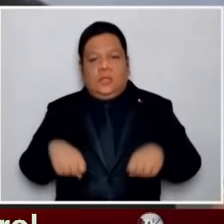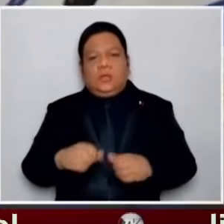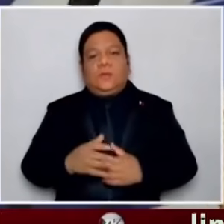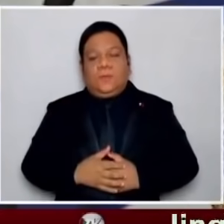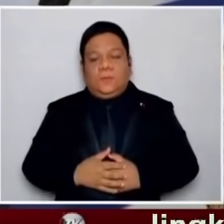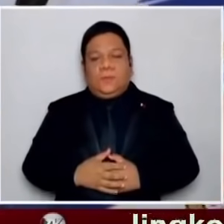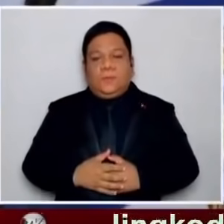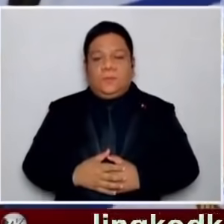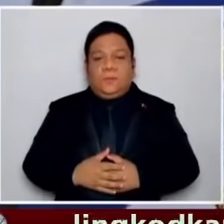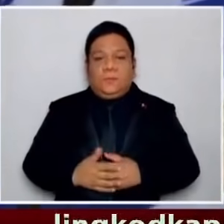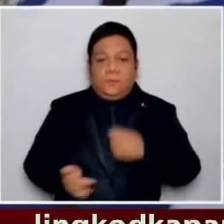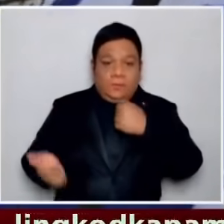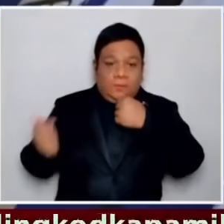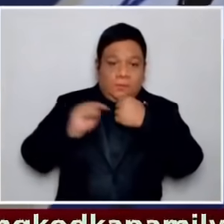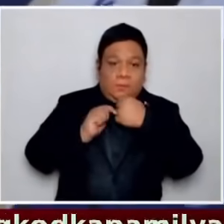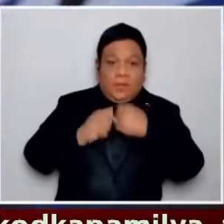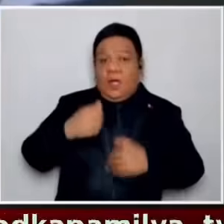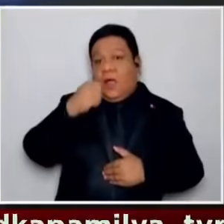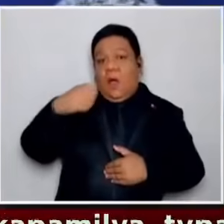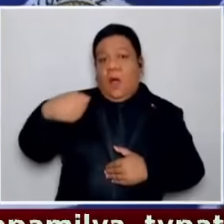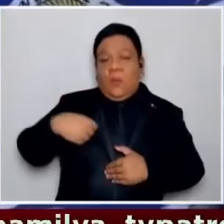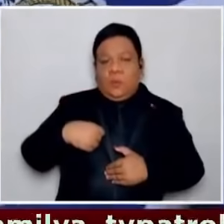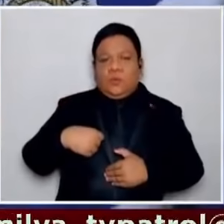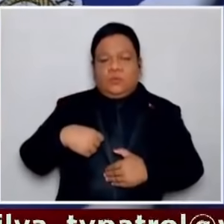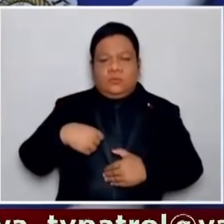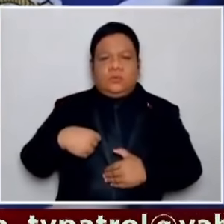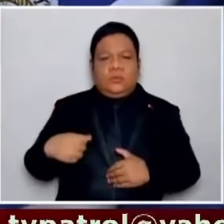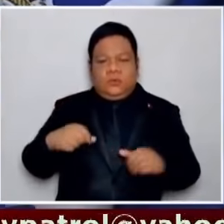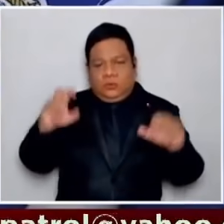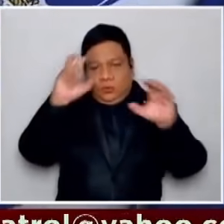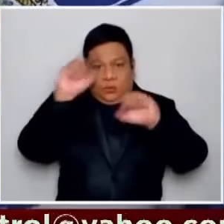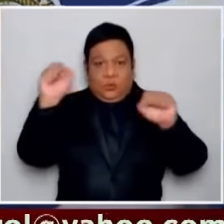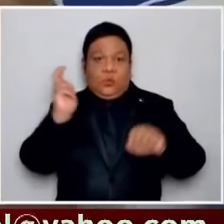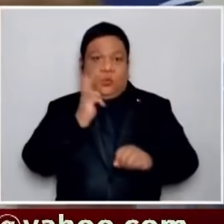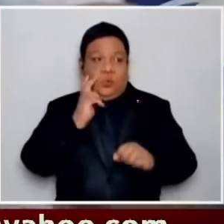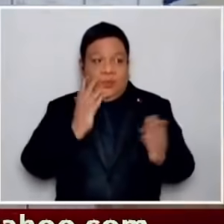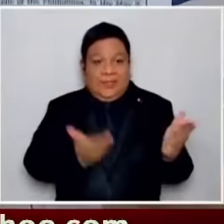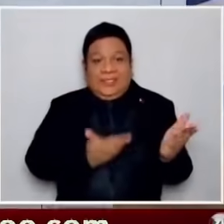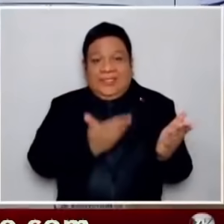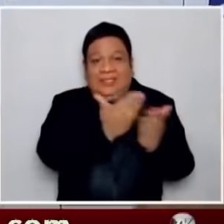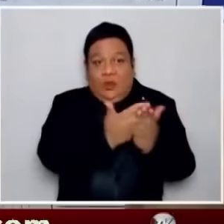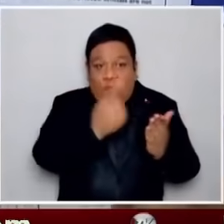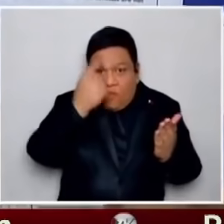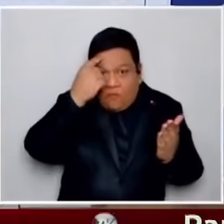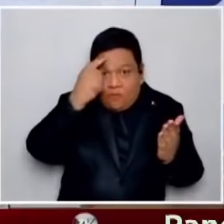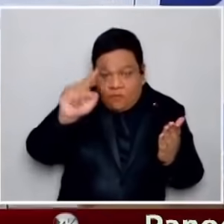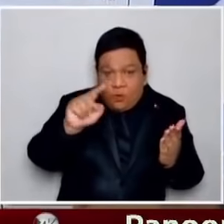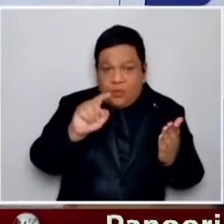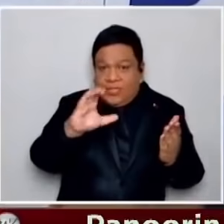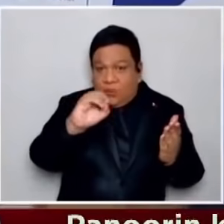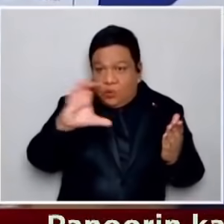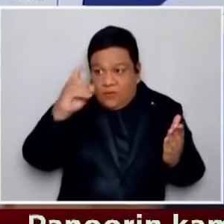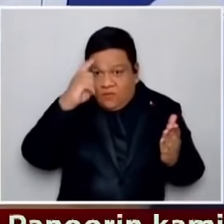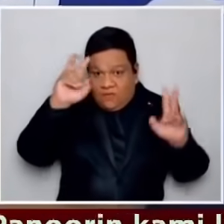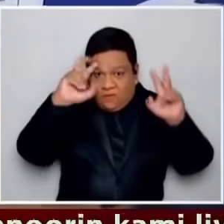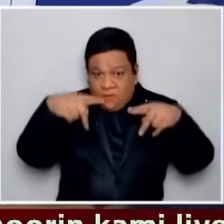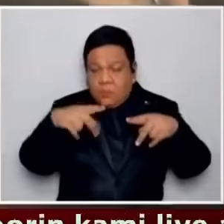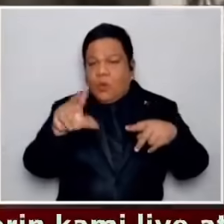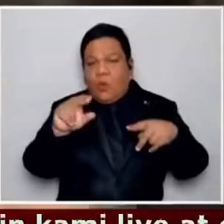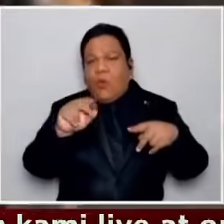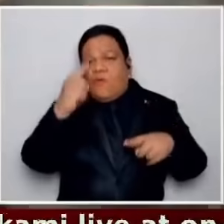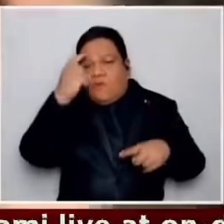Kahapon nagsumite ang Pangulo ng kanyang kandidatura, hindi para sa pangalawang Pangulo tulad ng inaasahan, kundi sa